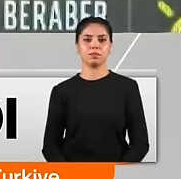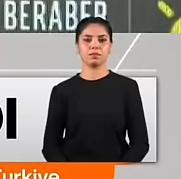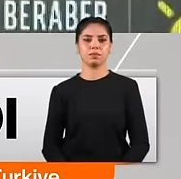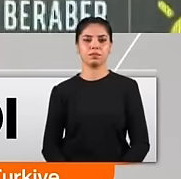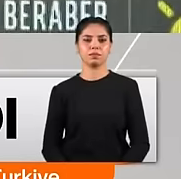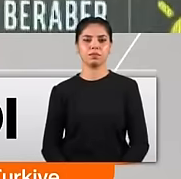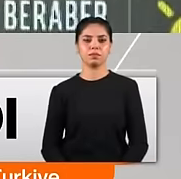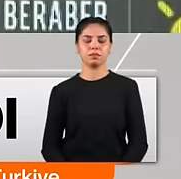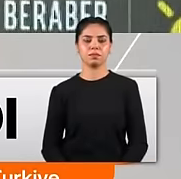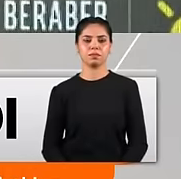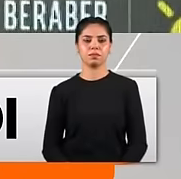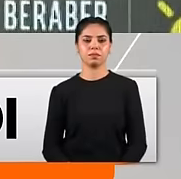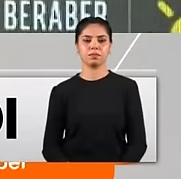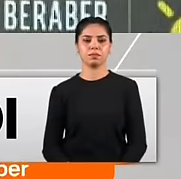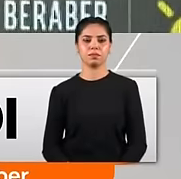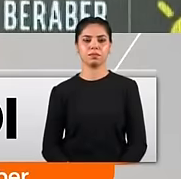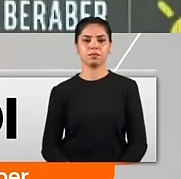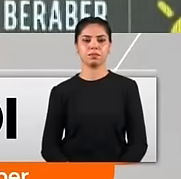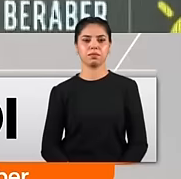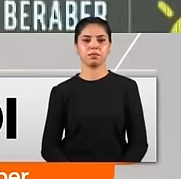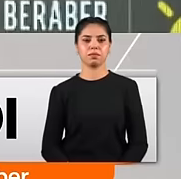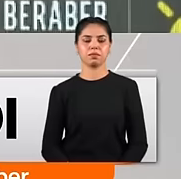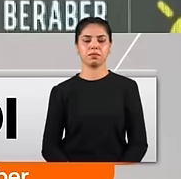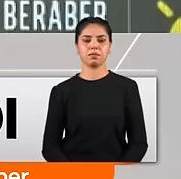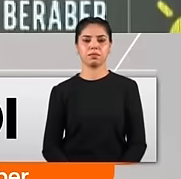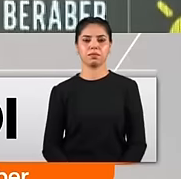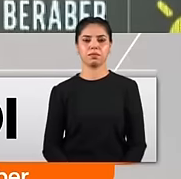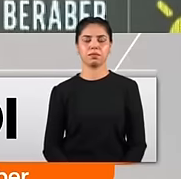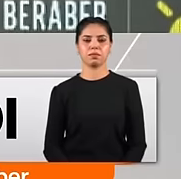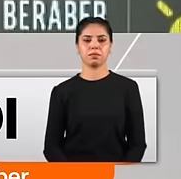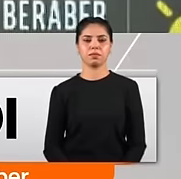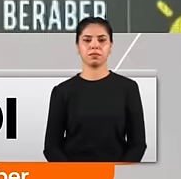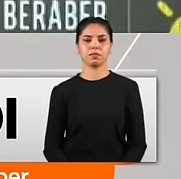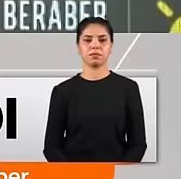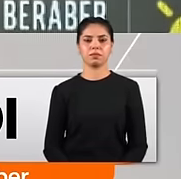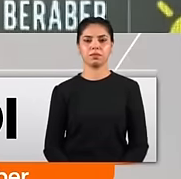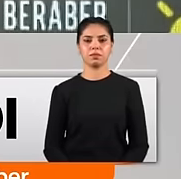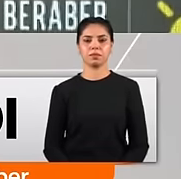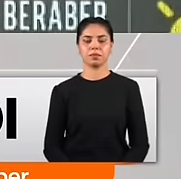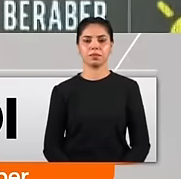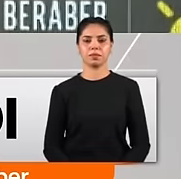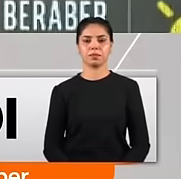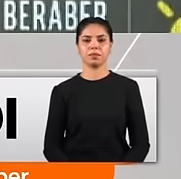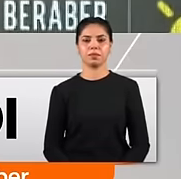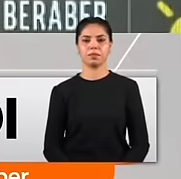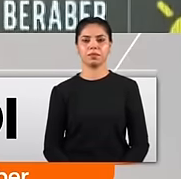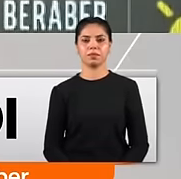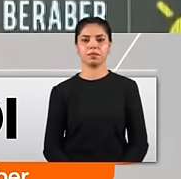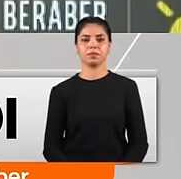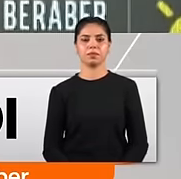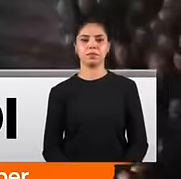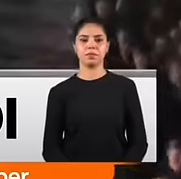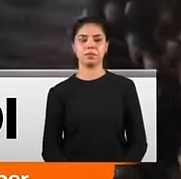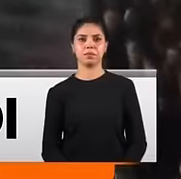olabilseydi. Yeni başladı. Evet ablacığım, sağ ol. Milletimiz kadar yürekli olamayanlar için de sizlerden